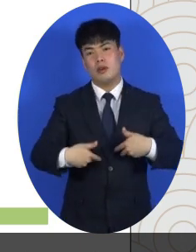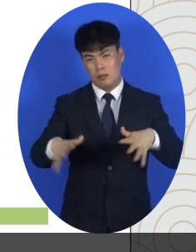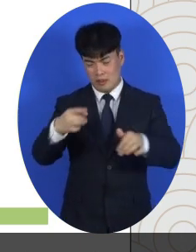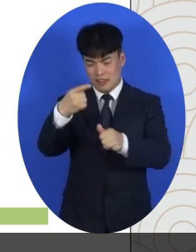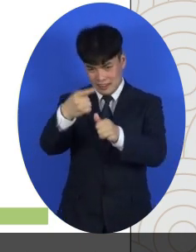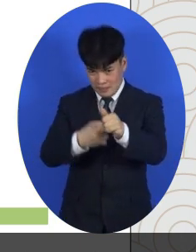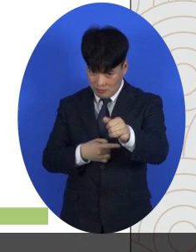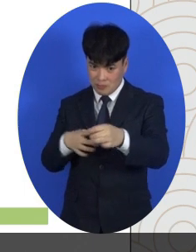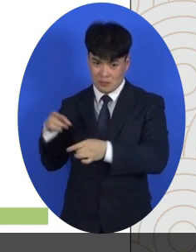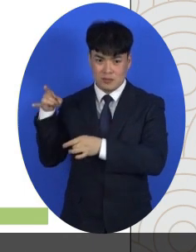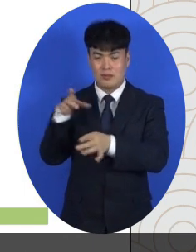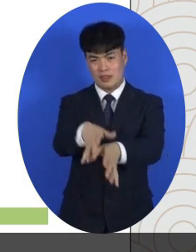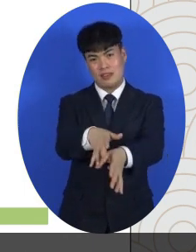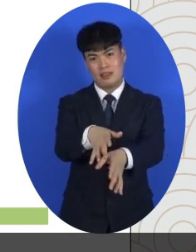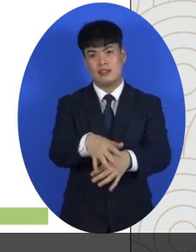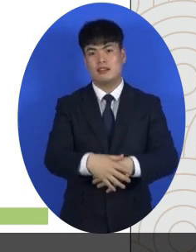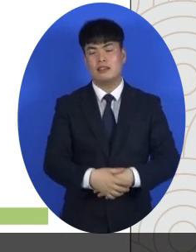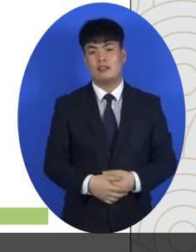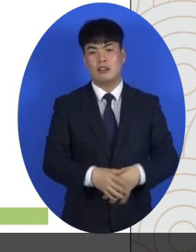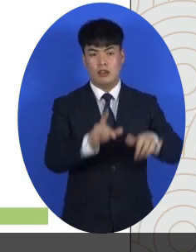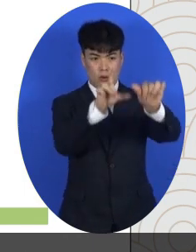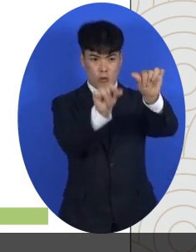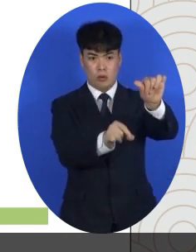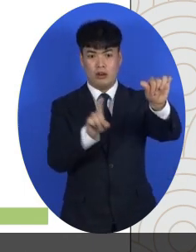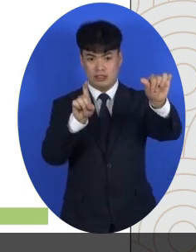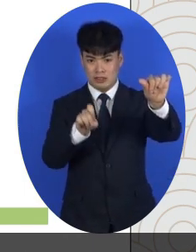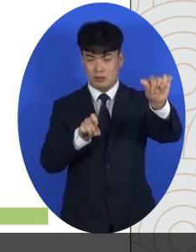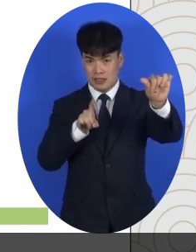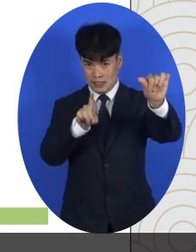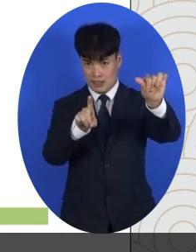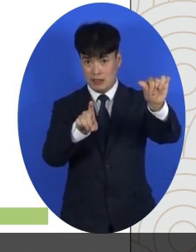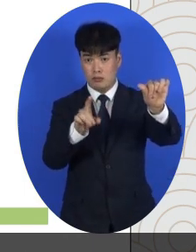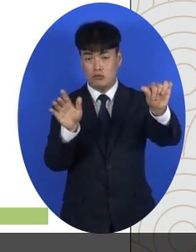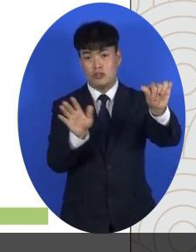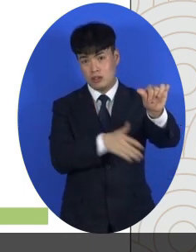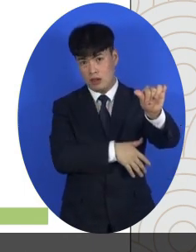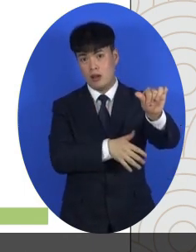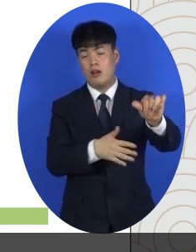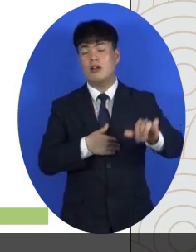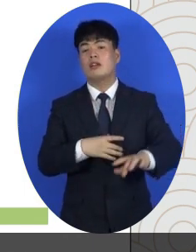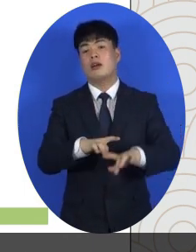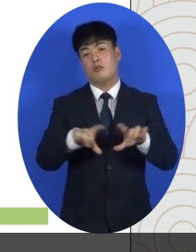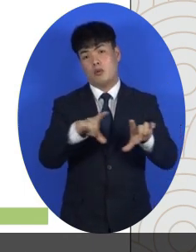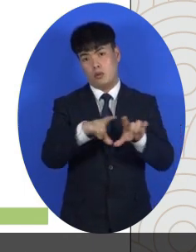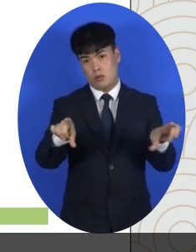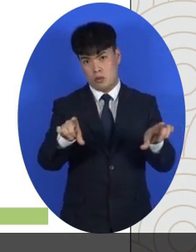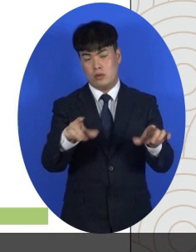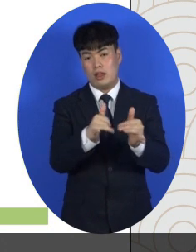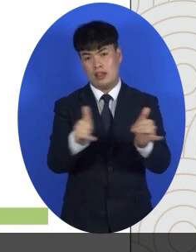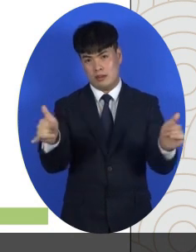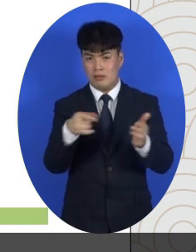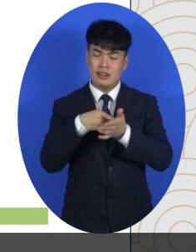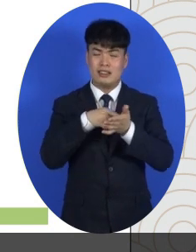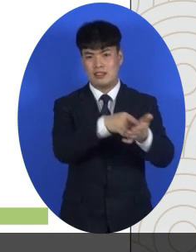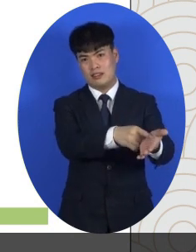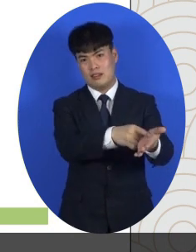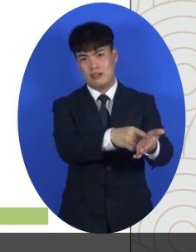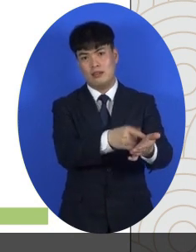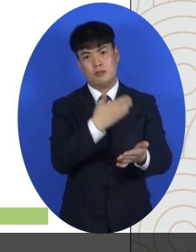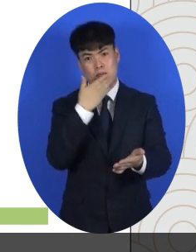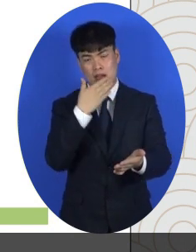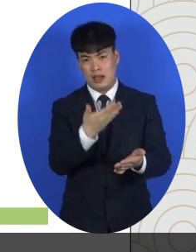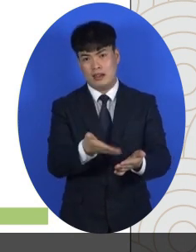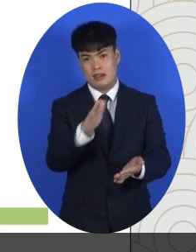가구의 경우에는 5월 11일부터 온 오프라인으로 신청하면 신용, 체크카드 충전 방식과 천안사랑카드